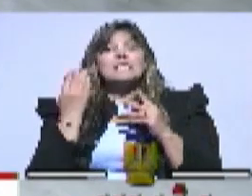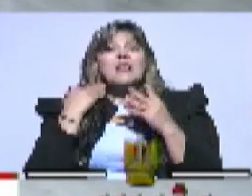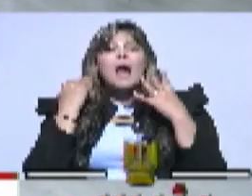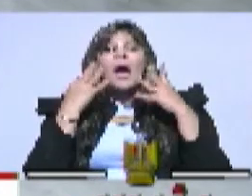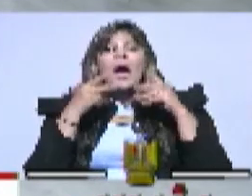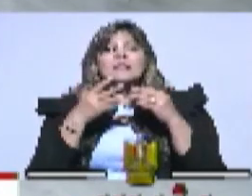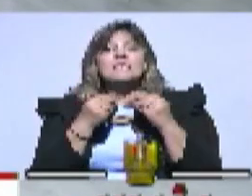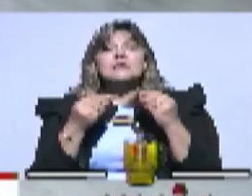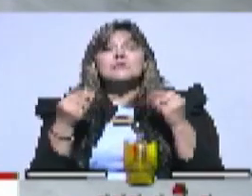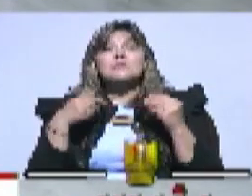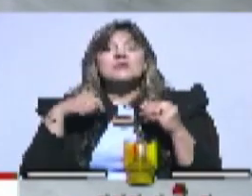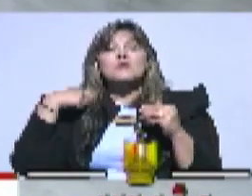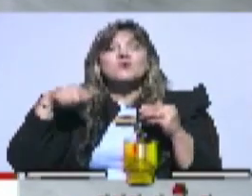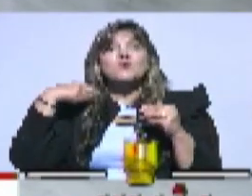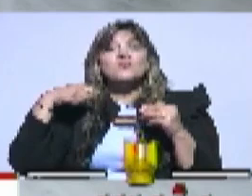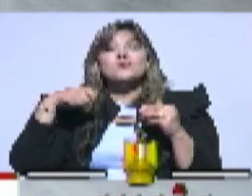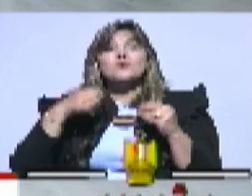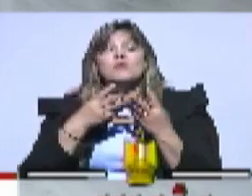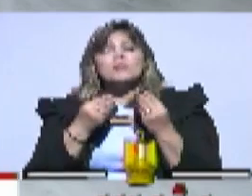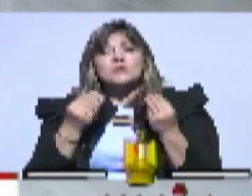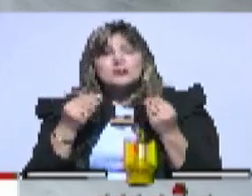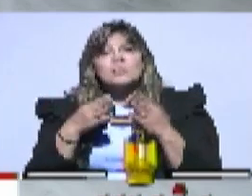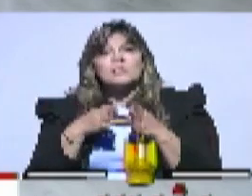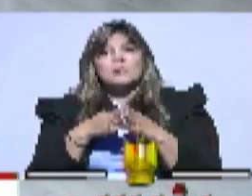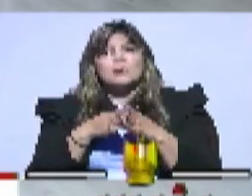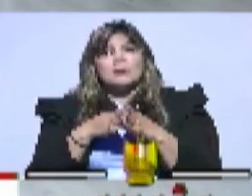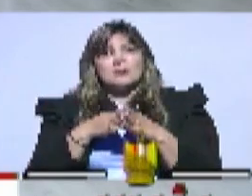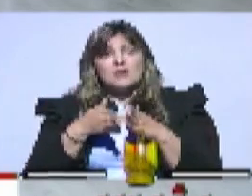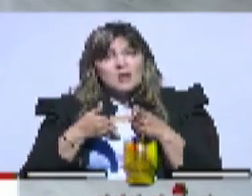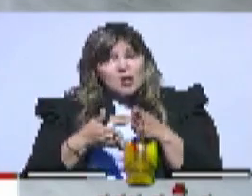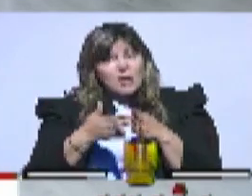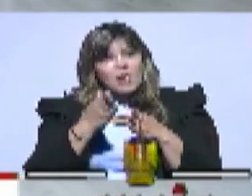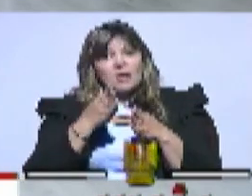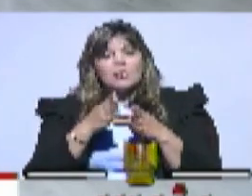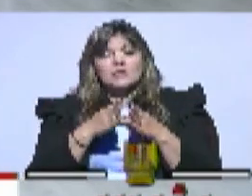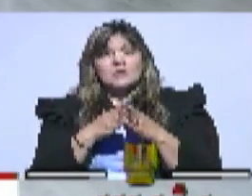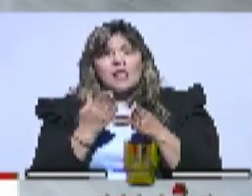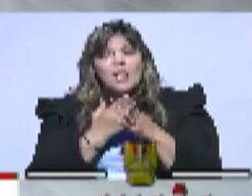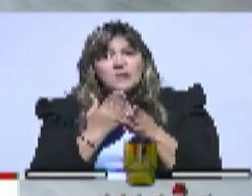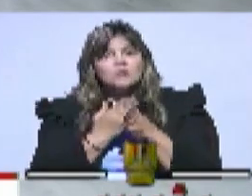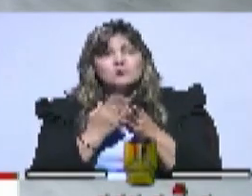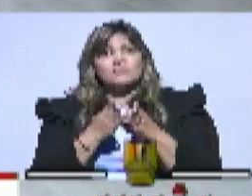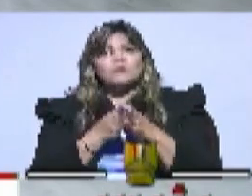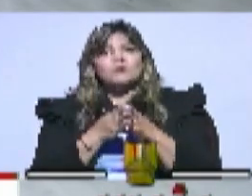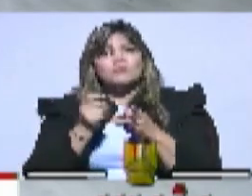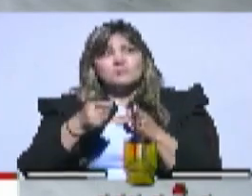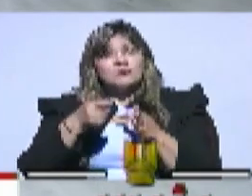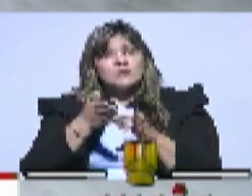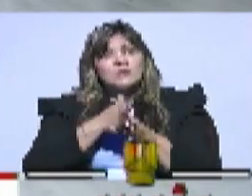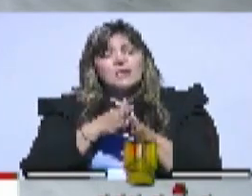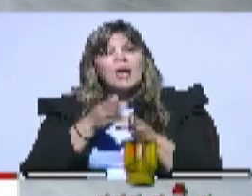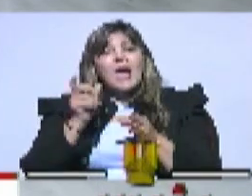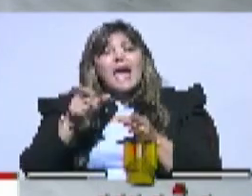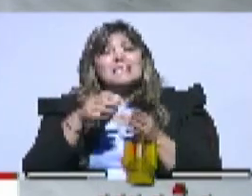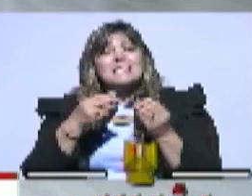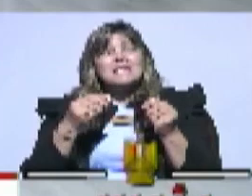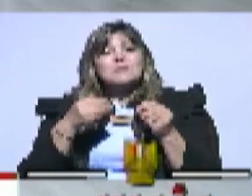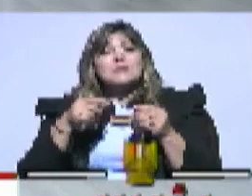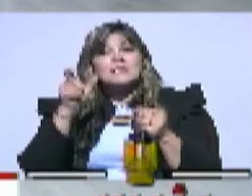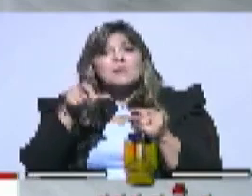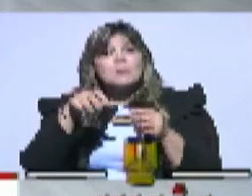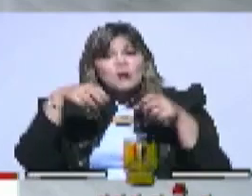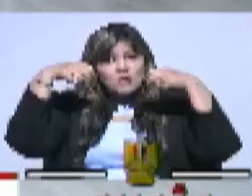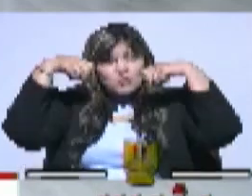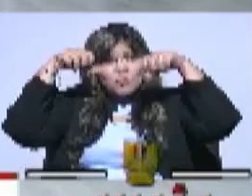جدا من السادة الوزراء بيتوافدوا على المكان، عدد كبير جدا من السفراء العرب